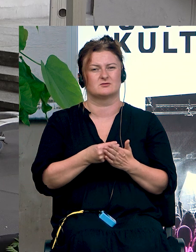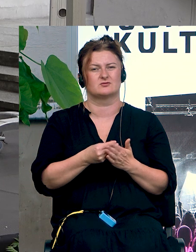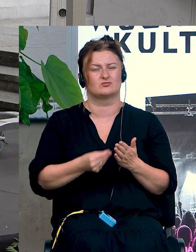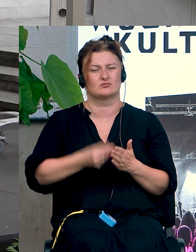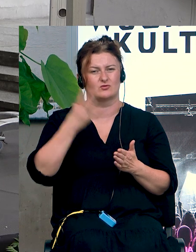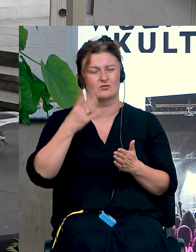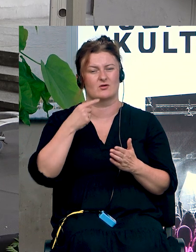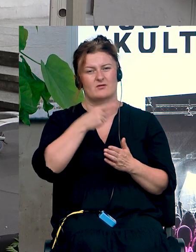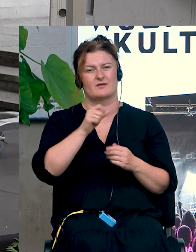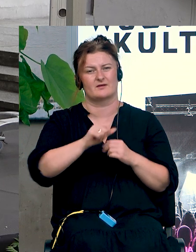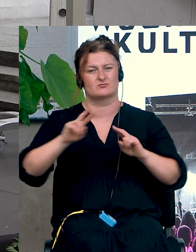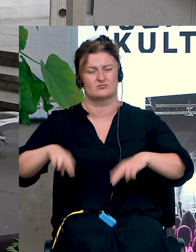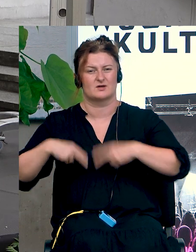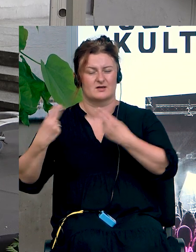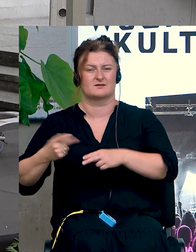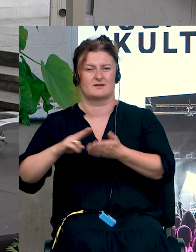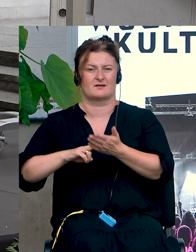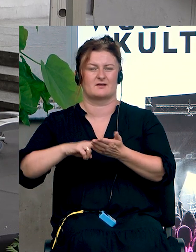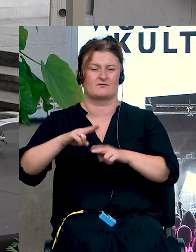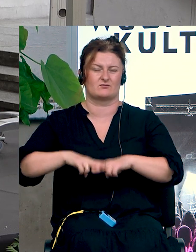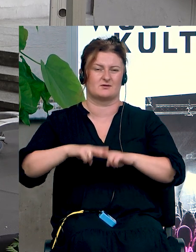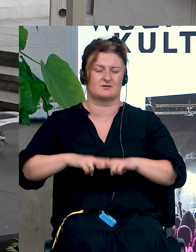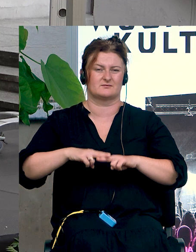багато там всього такого. Це була ціла така історія.